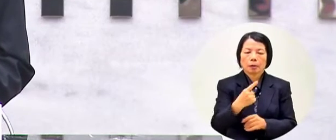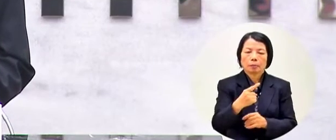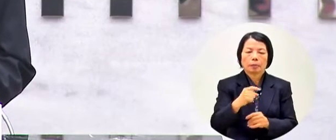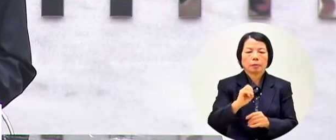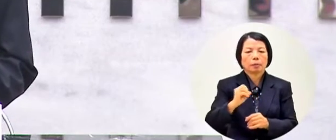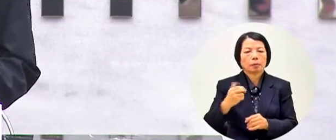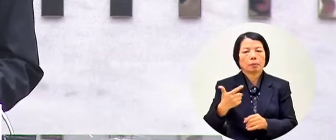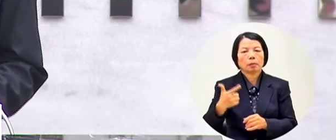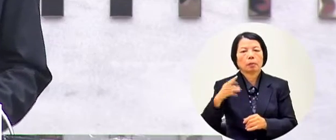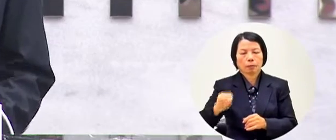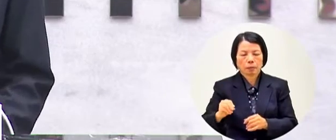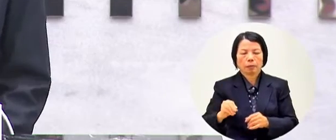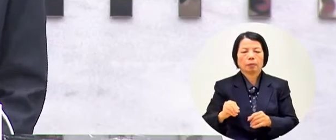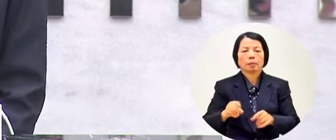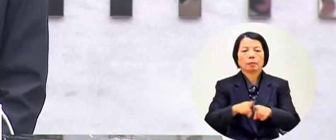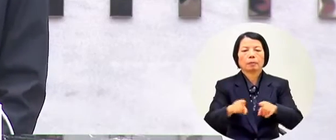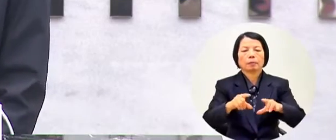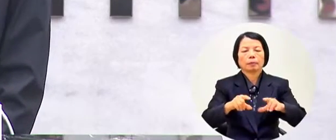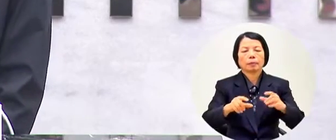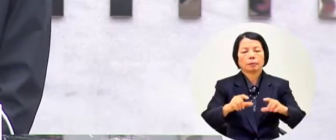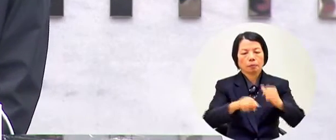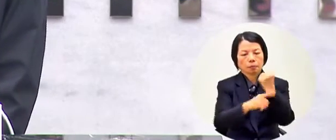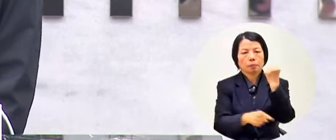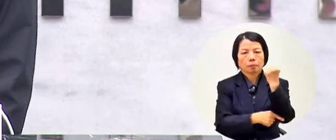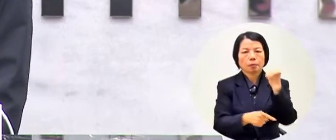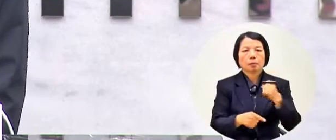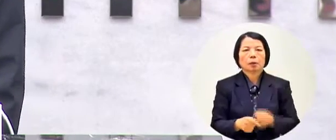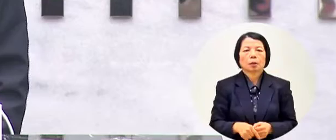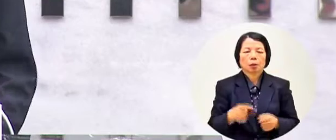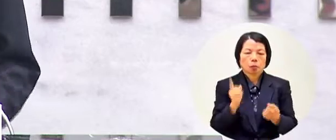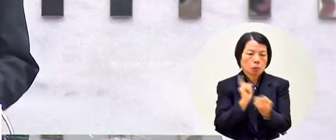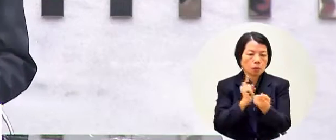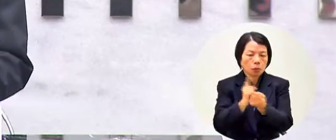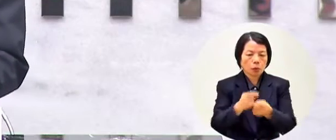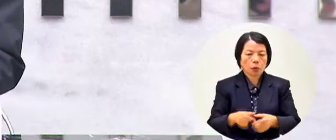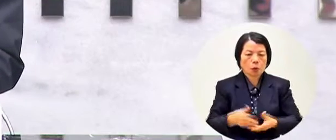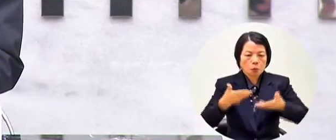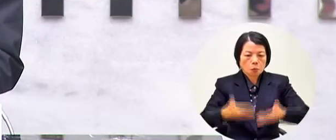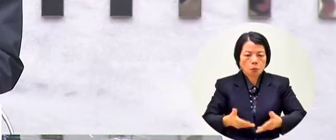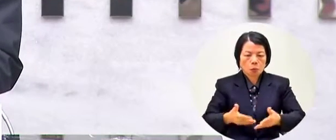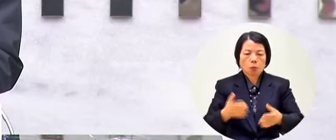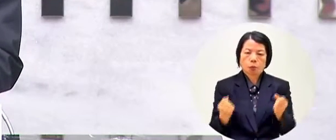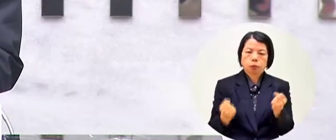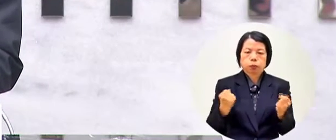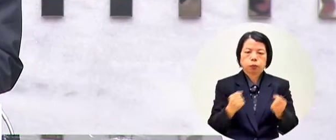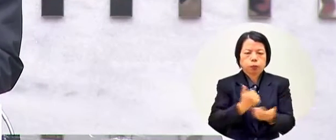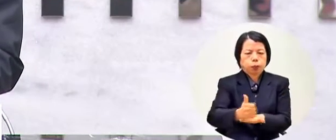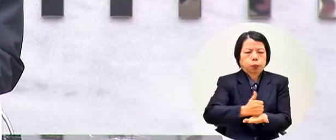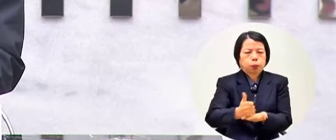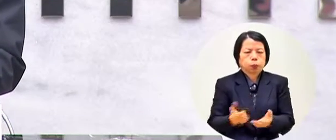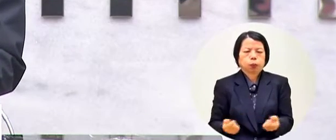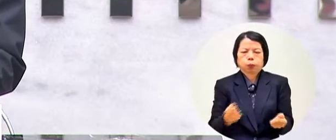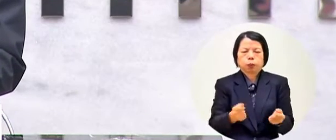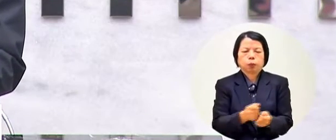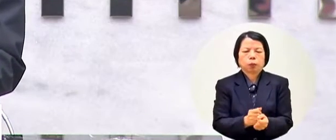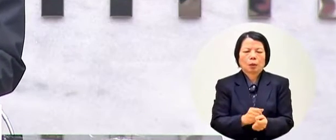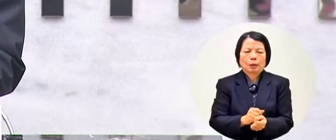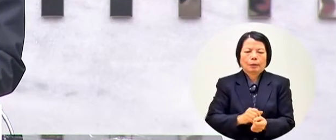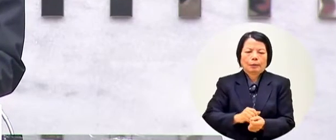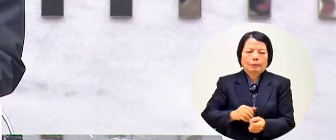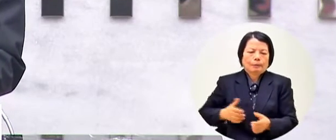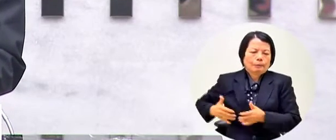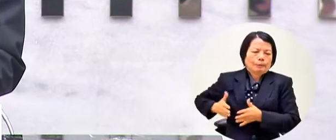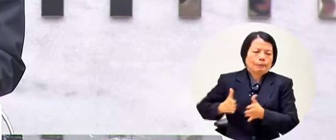106万平方公尺。有关改善港区重车碾压道路部分，已经完成小港区大业北